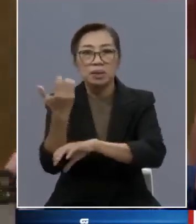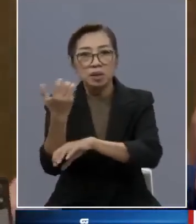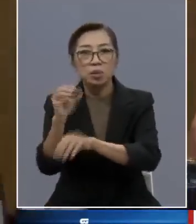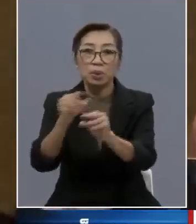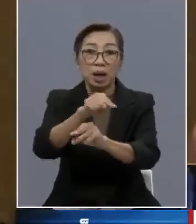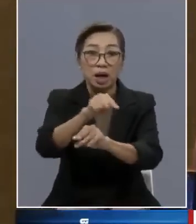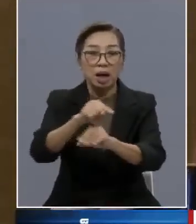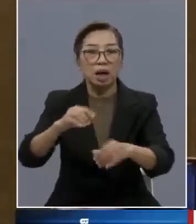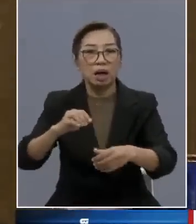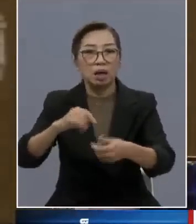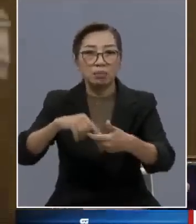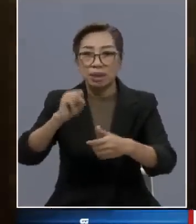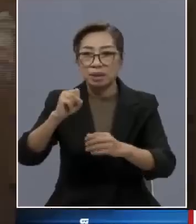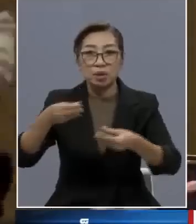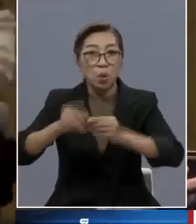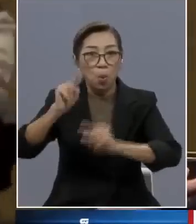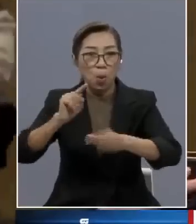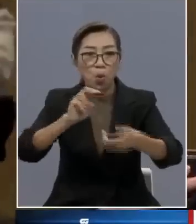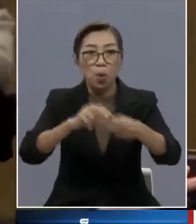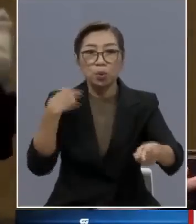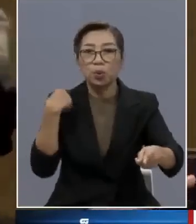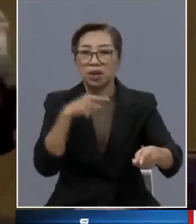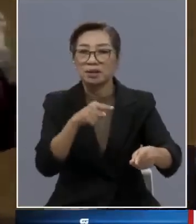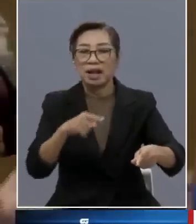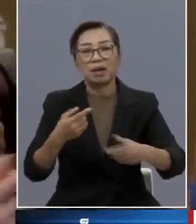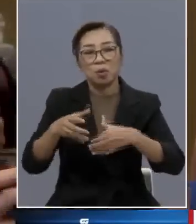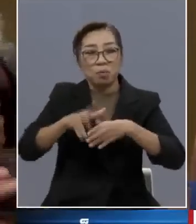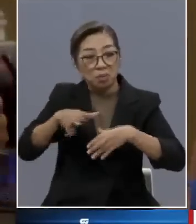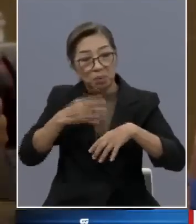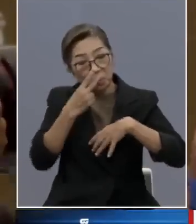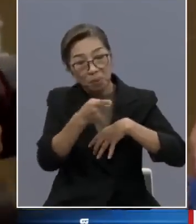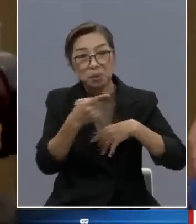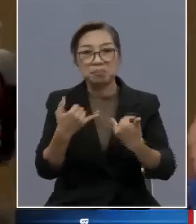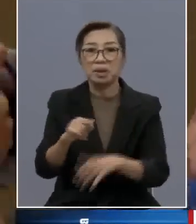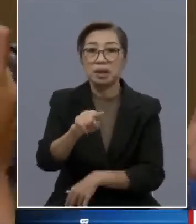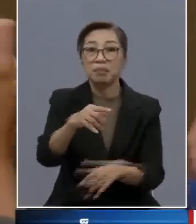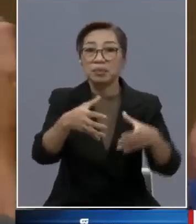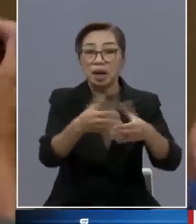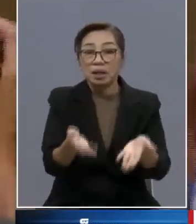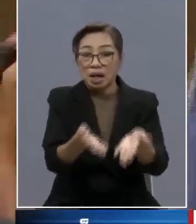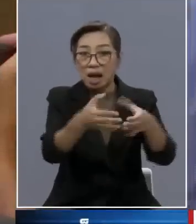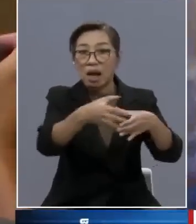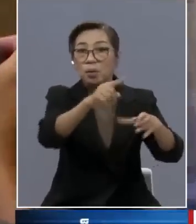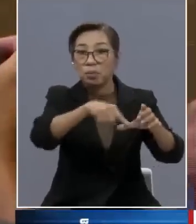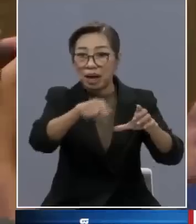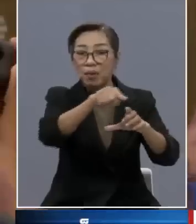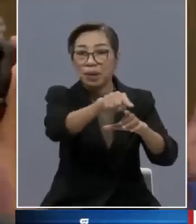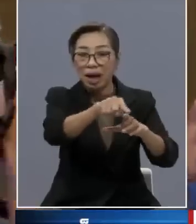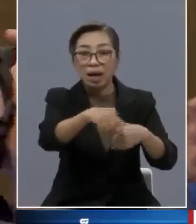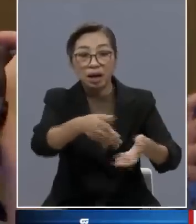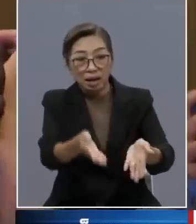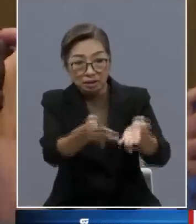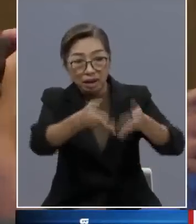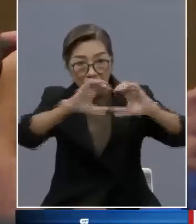280เสียงให้ก้าวไกลกับรวมไทยสร้างชาติไปเป็นฝ่ายค้านเพราะว่าก้าวไกลมีแคนดิเดตนายกคนเดียวแล้วมันมีประเด็นเรื่องของหุ้นสื่อ